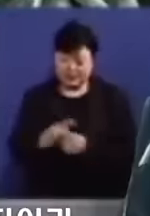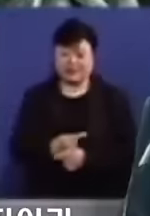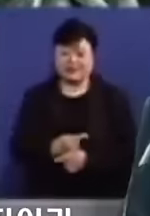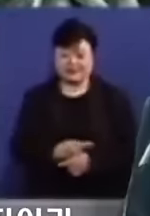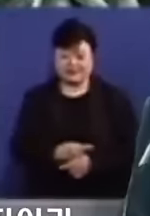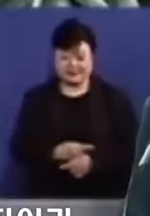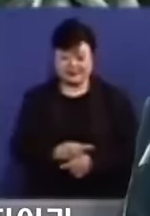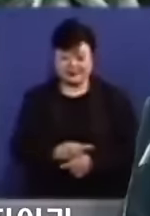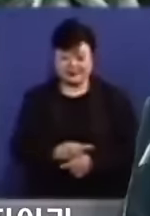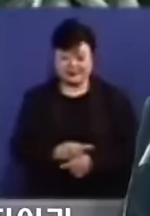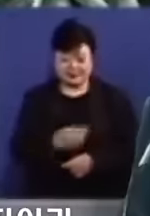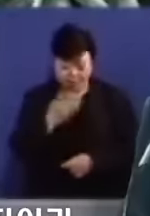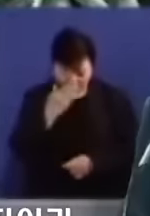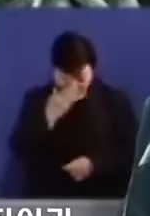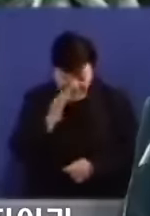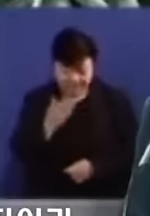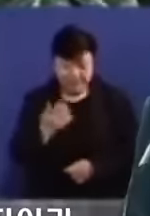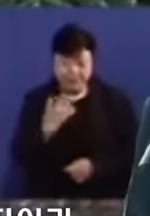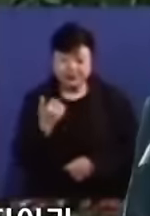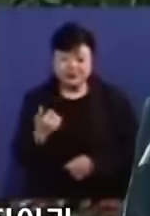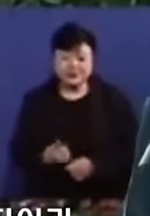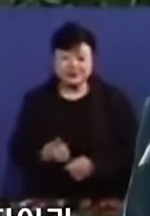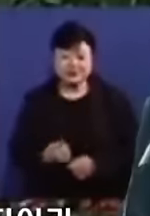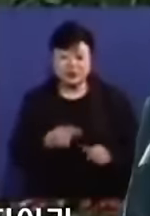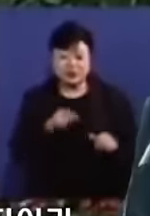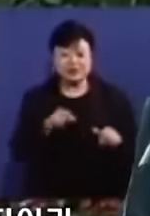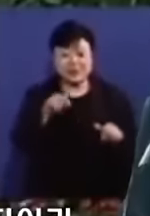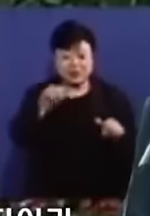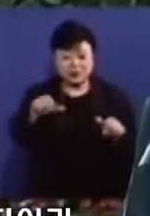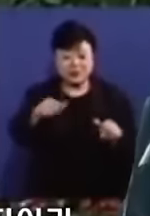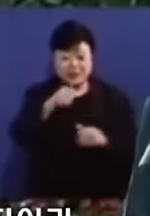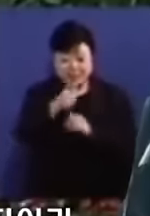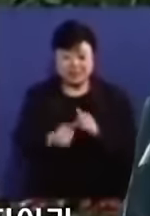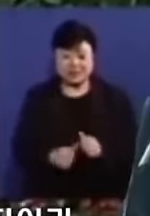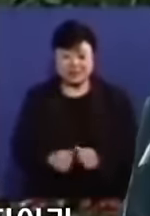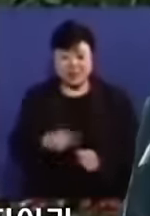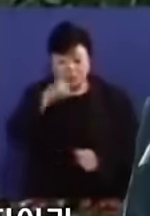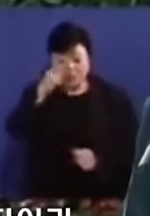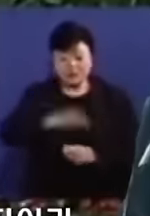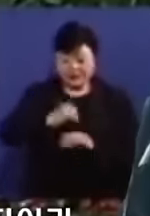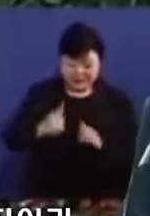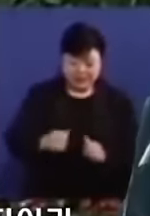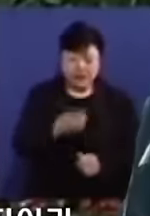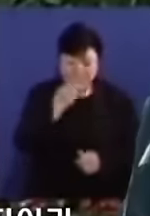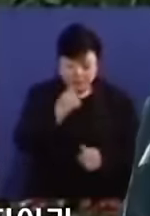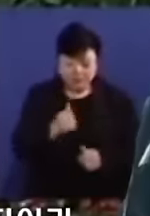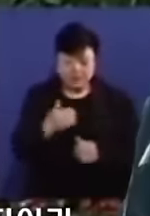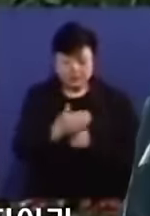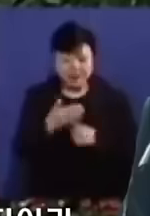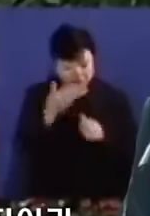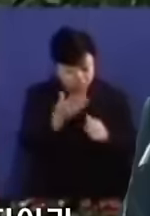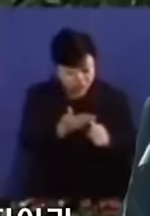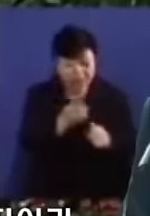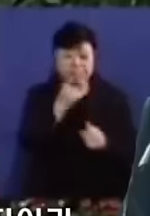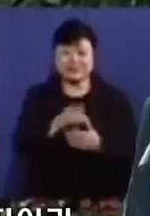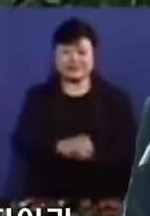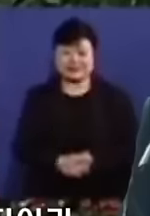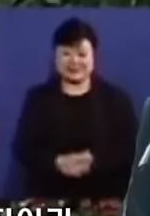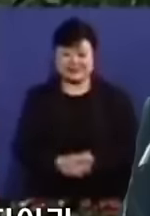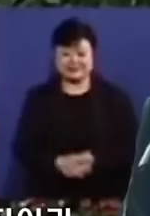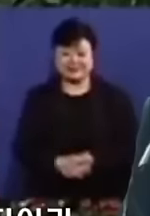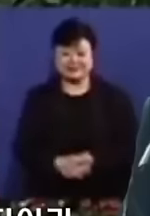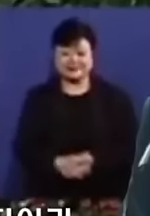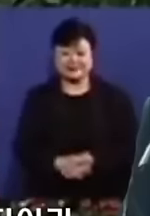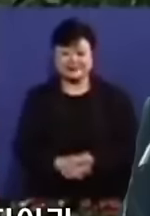것입니다. 베드로전서 5장 5절에 하나님은 교만한 자를 대적하시되 겸손한 자에게 은혜를 주신다고